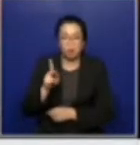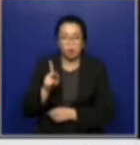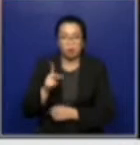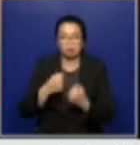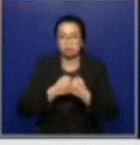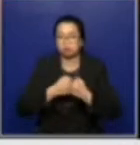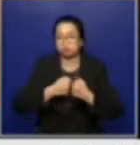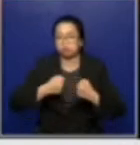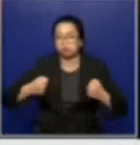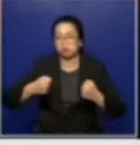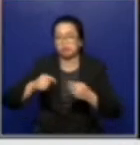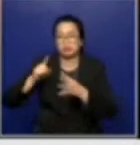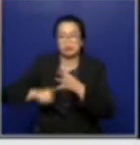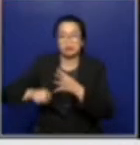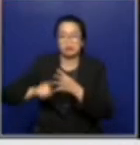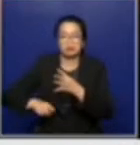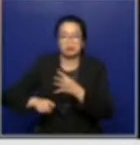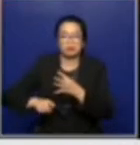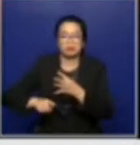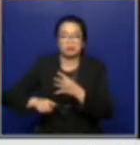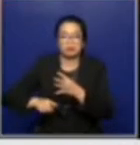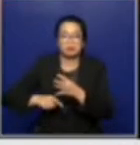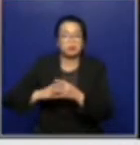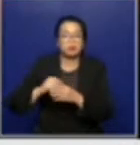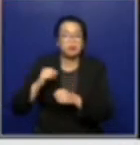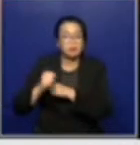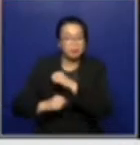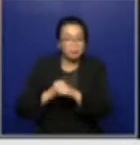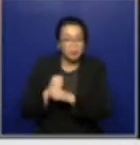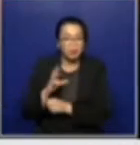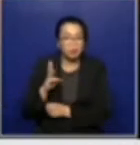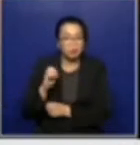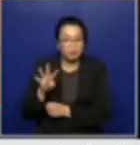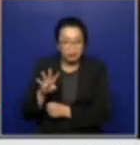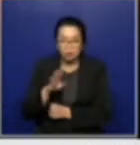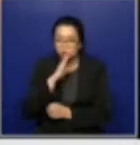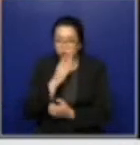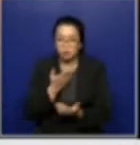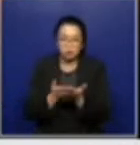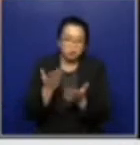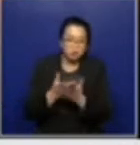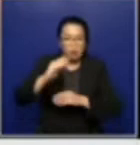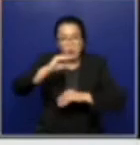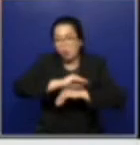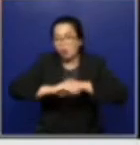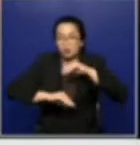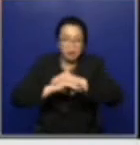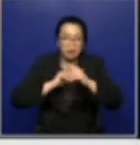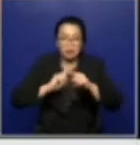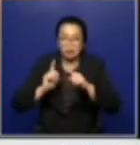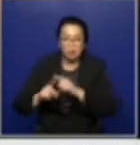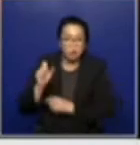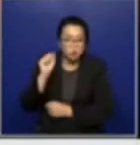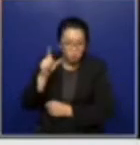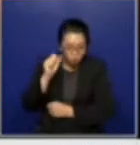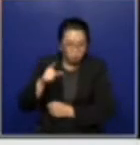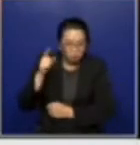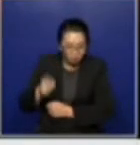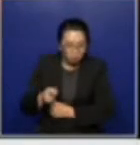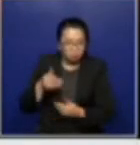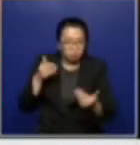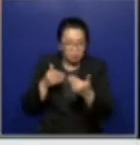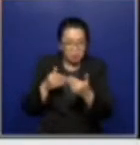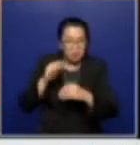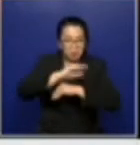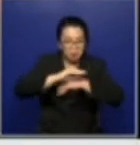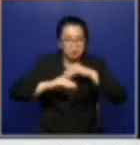กันยา64ถ้าท่านจะจัดซื้อจัดจ้างงานก่อสร้างจำเป็นต้องเร่งด่วนถึงขนาดจำเพาะเจาะจงเนี่ย